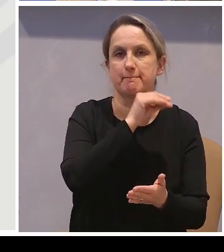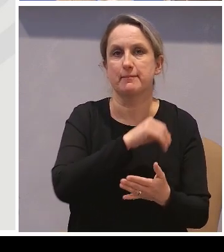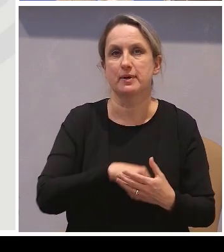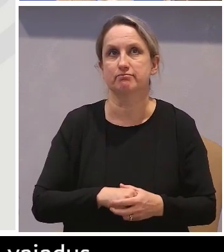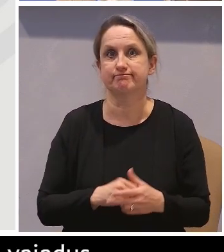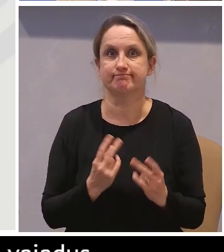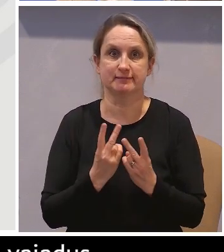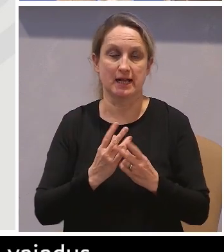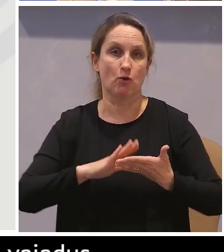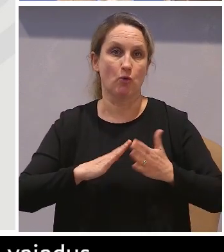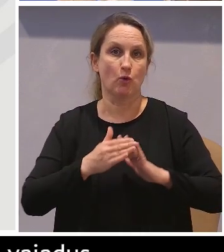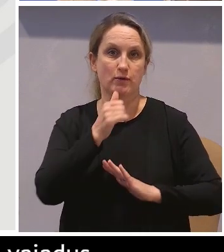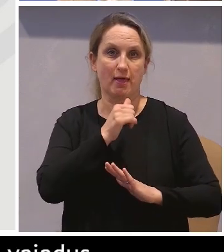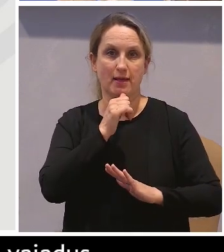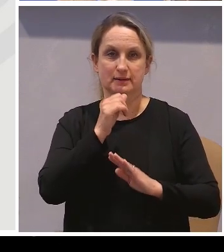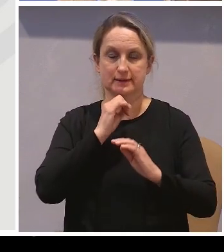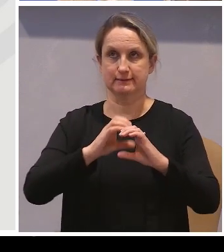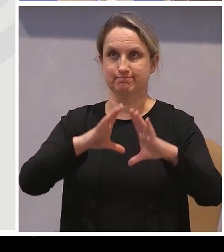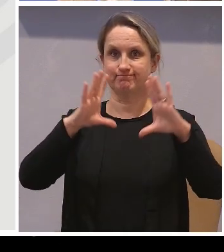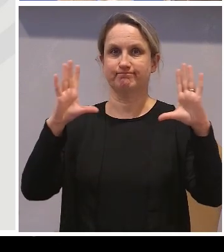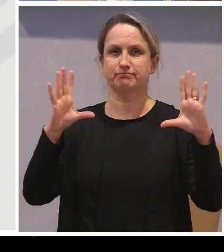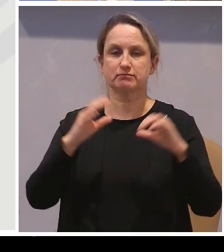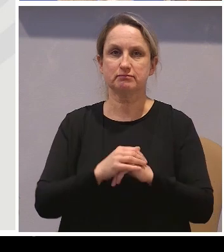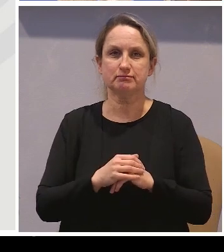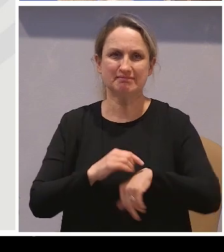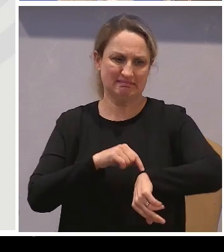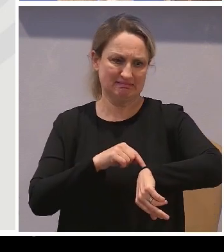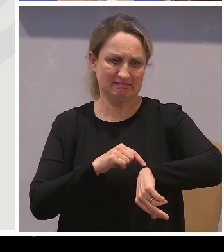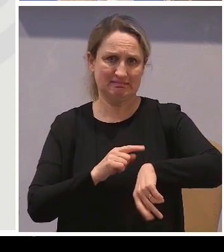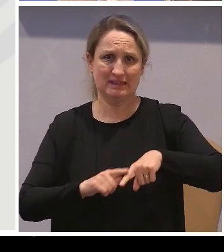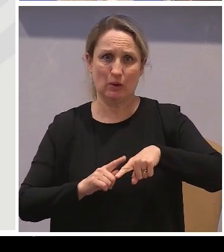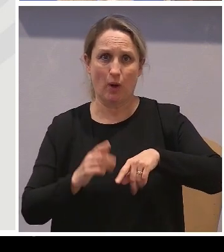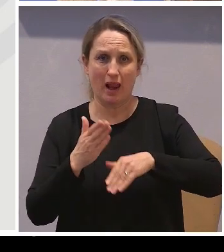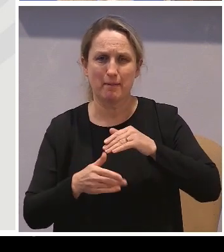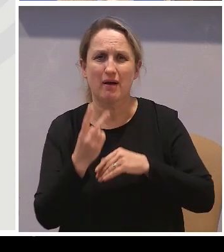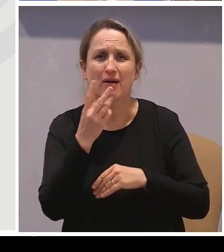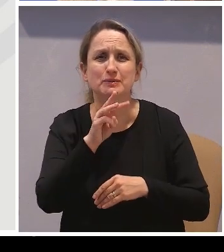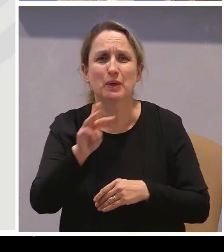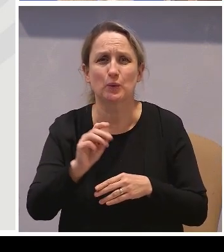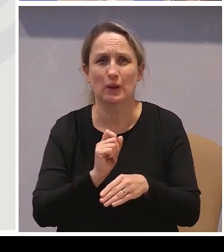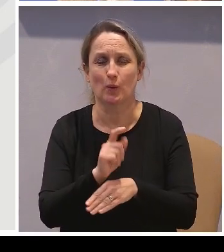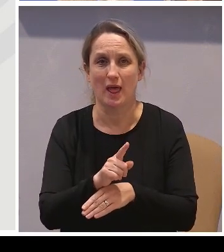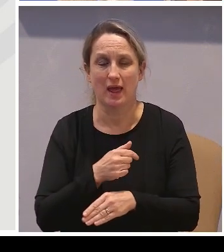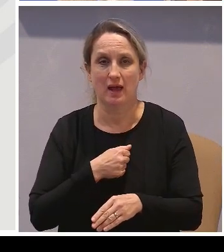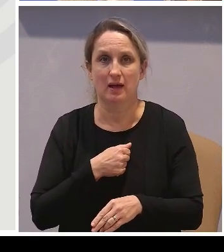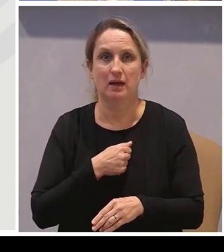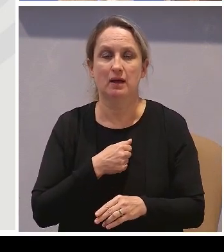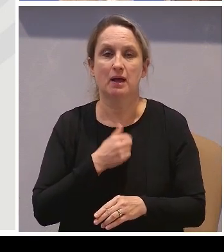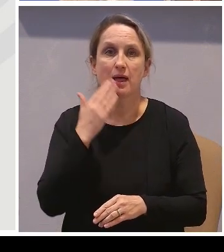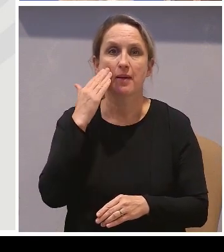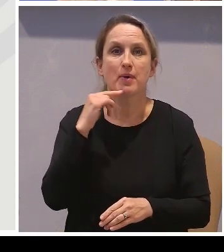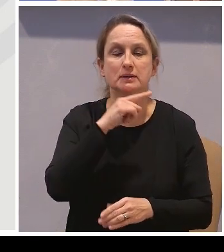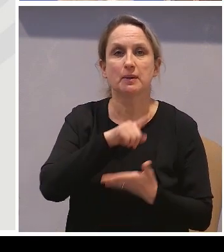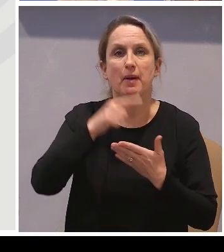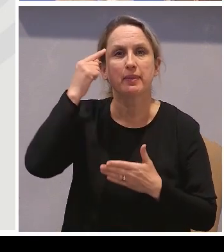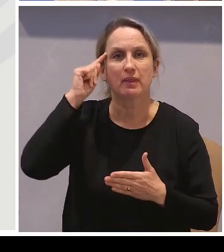Selline olukord on Eestis. Aga mida siis vanem, So this is the mul hakkab küll situation aeg in lõppema, aga Estonia. ma 2 minutit äkki räägin I üle. know I'm running out of Et time, mida but maybe it's vanem peaks okay